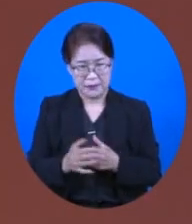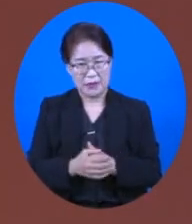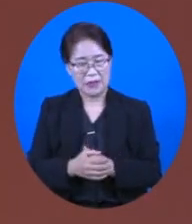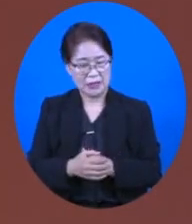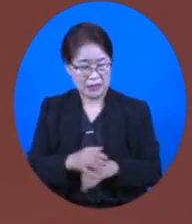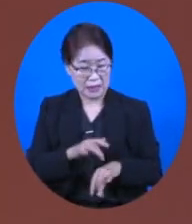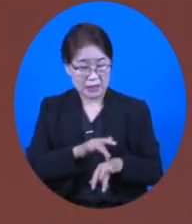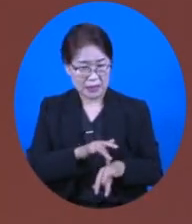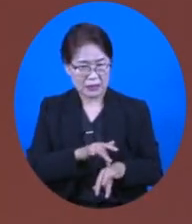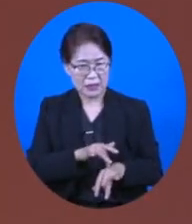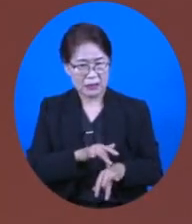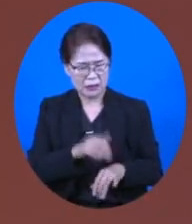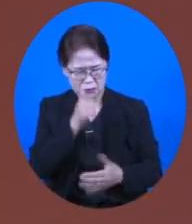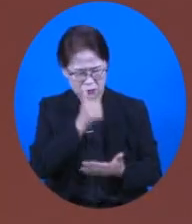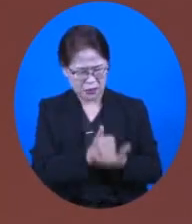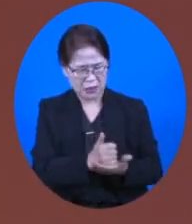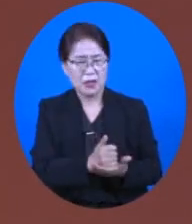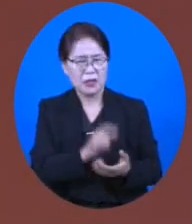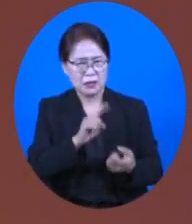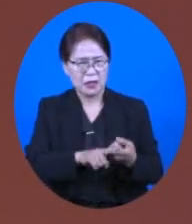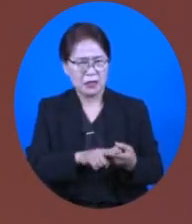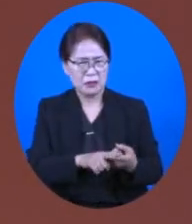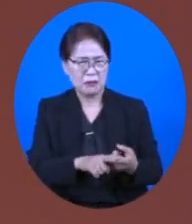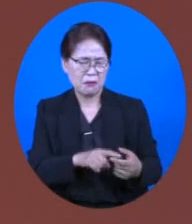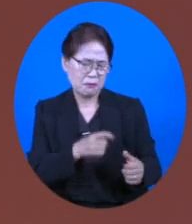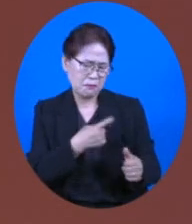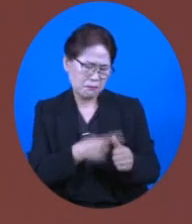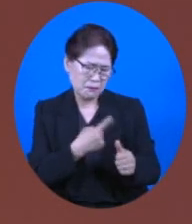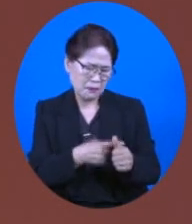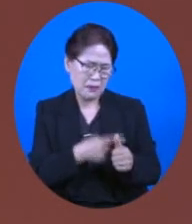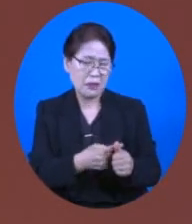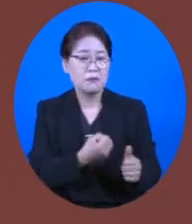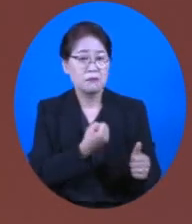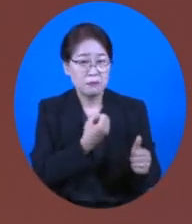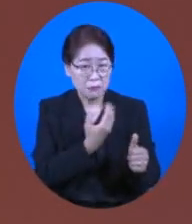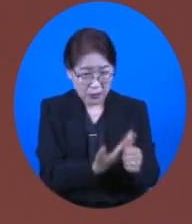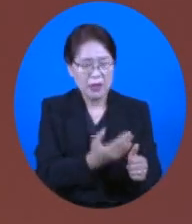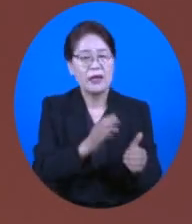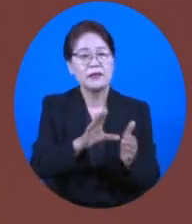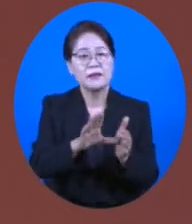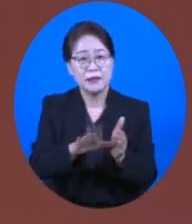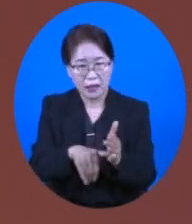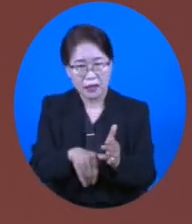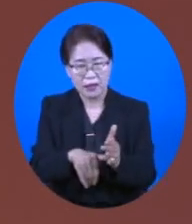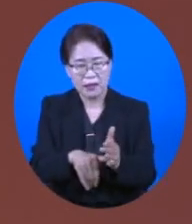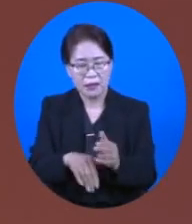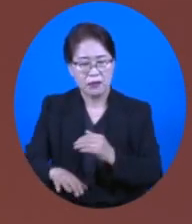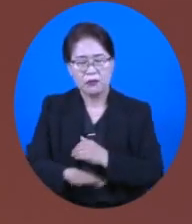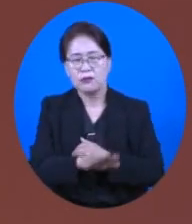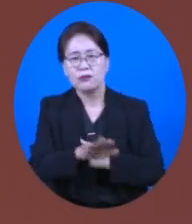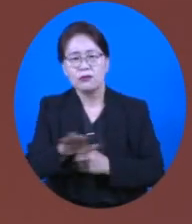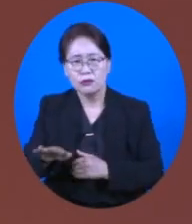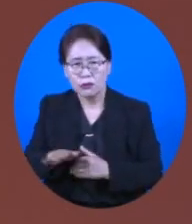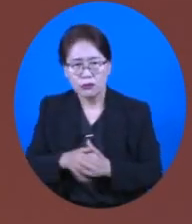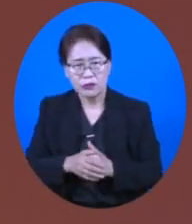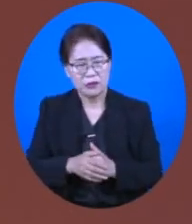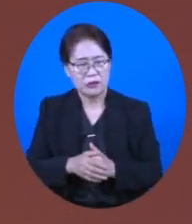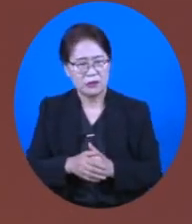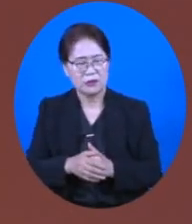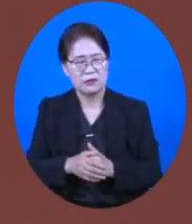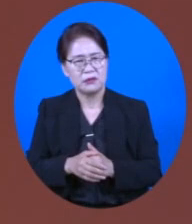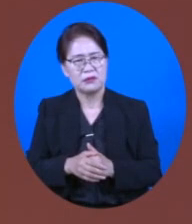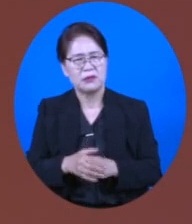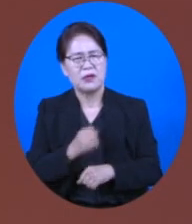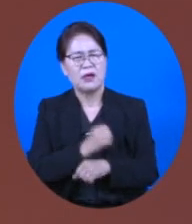사탄이 우리의 죄를 까발리고 그래서 그 죄를 가지고 우리를 참소하고 대적할 때 우리는 사실 할 말이 없는